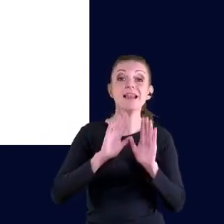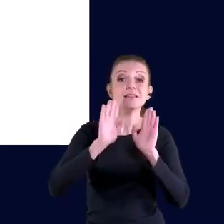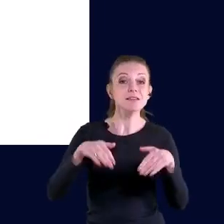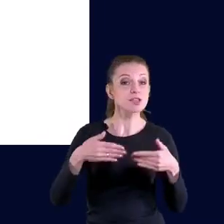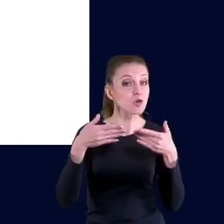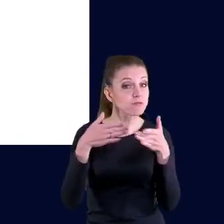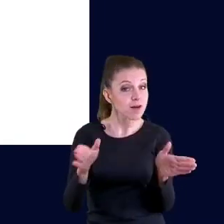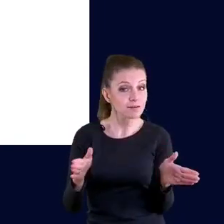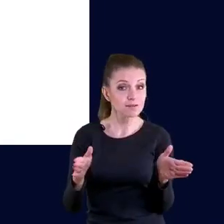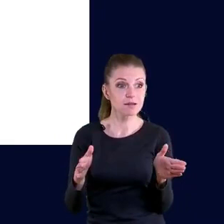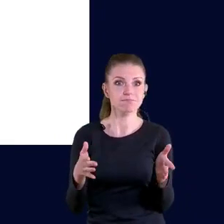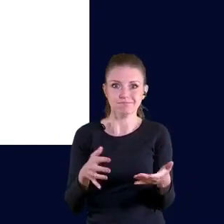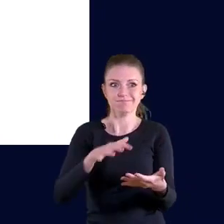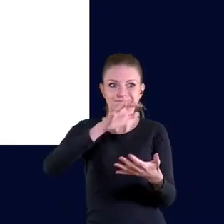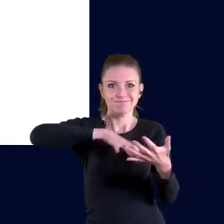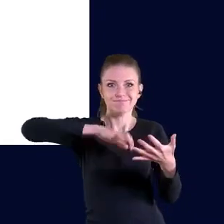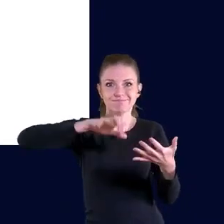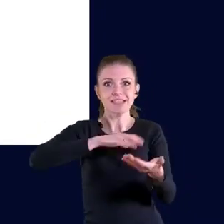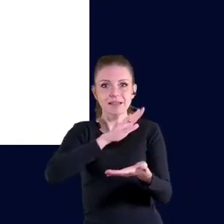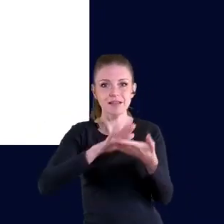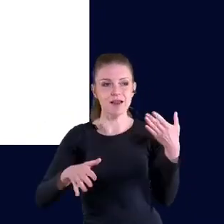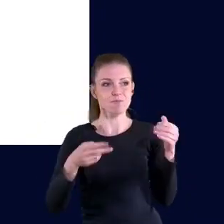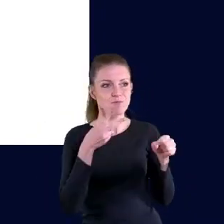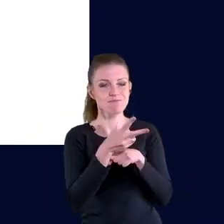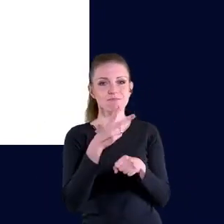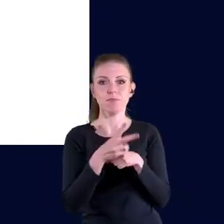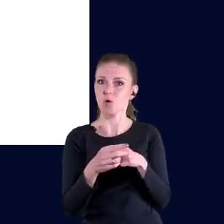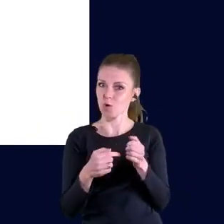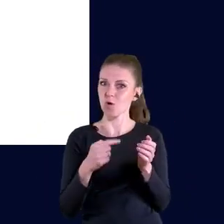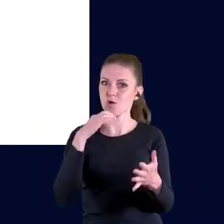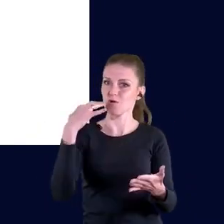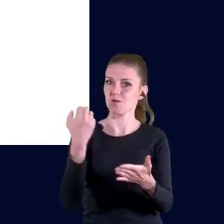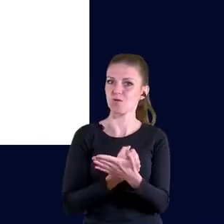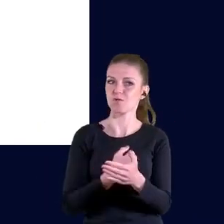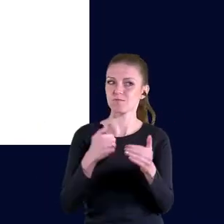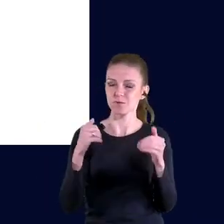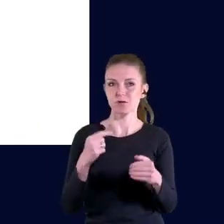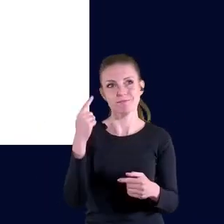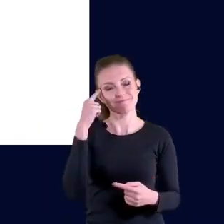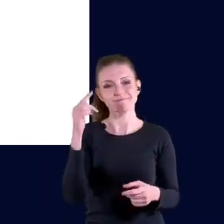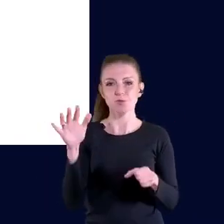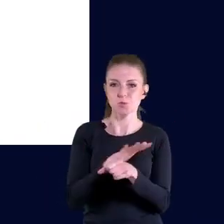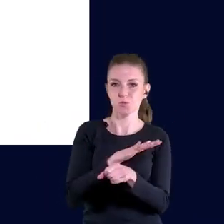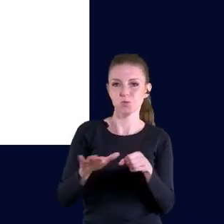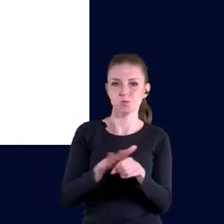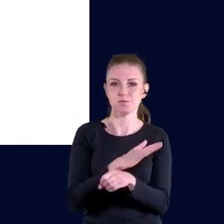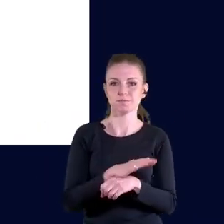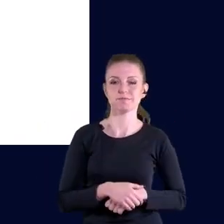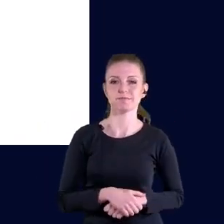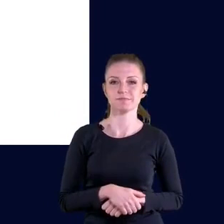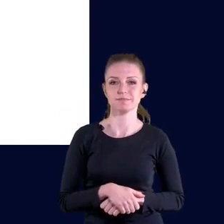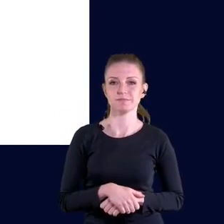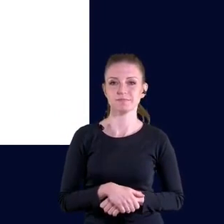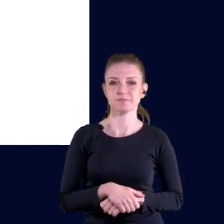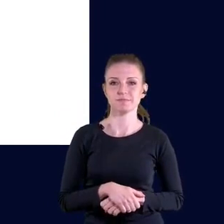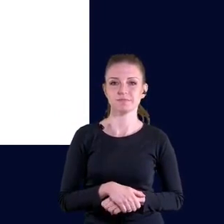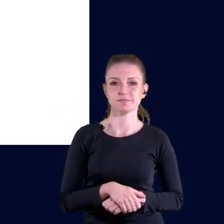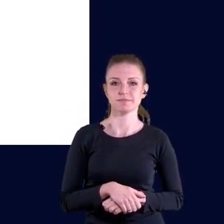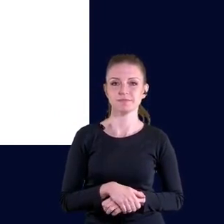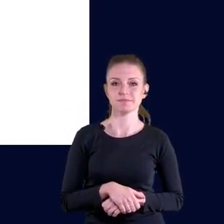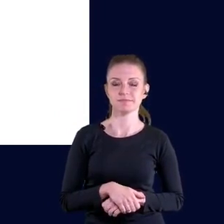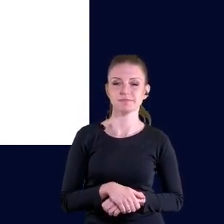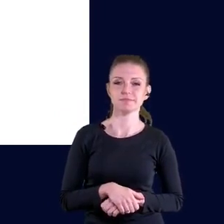treściach które są dostępne za darmo mają rzetelnie przygotowane i inny content i tak już było